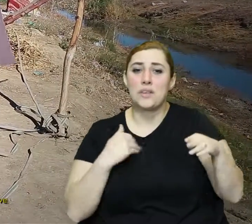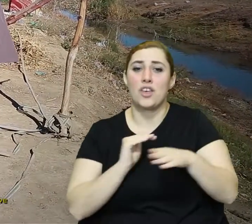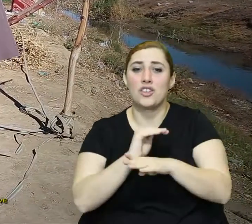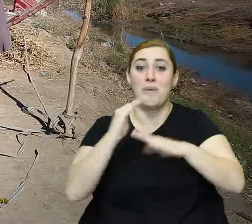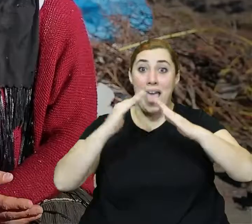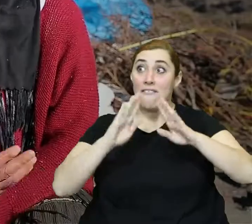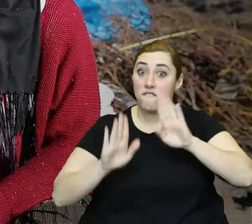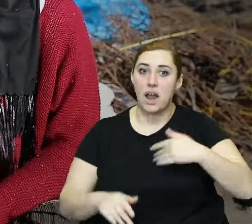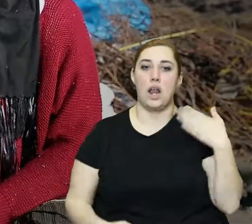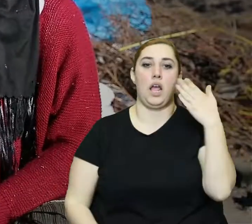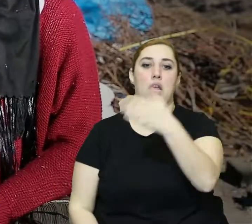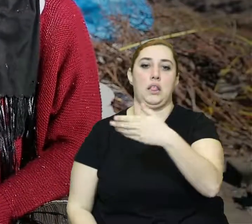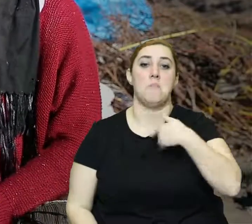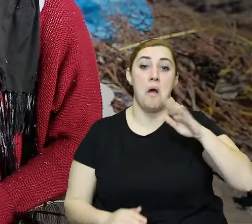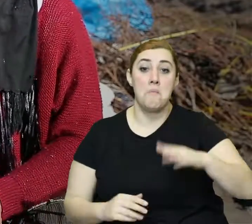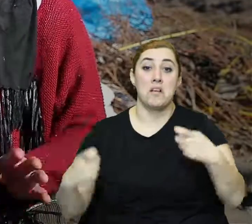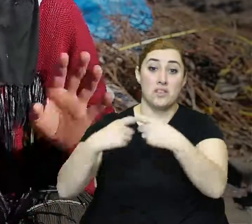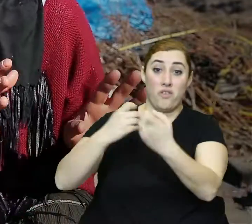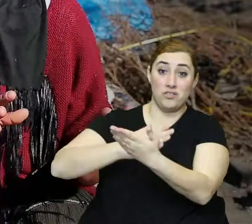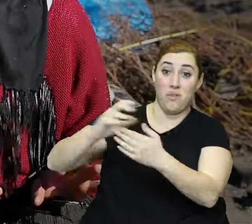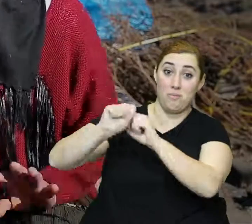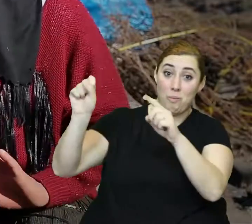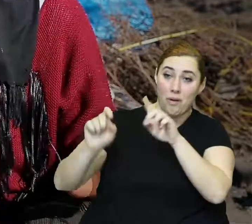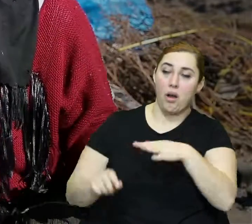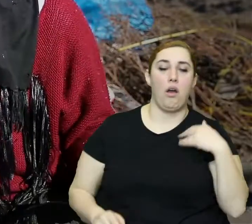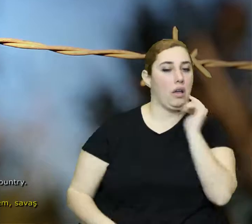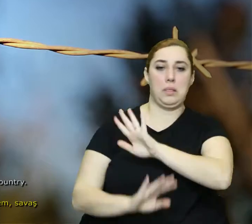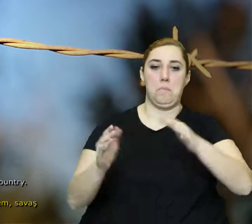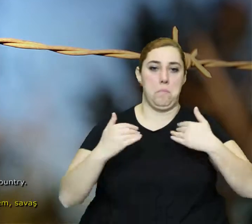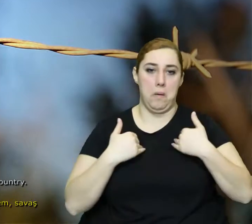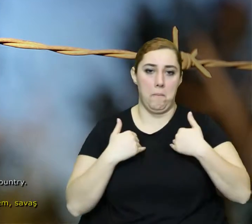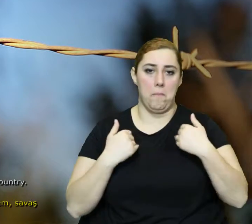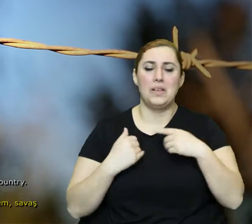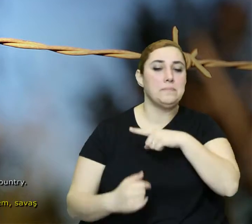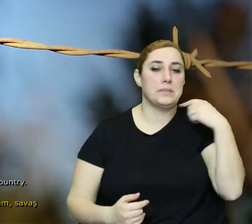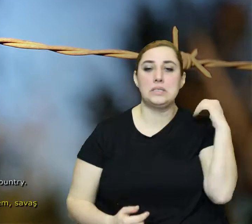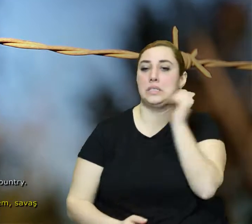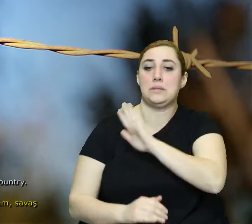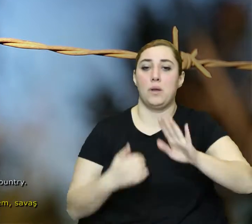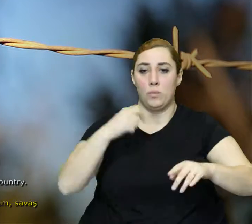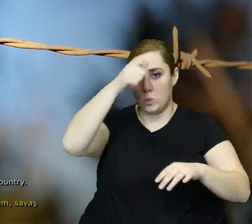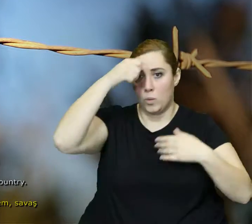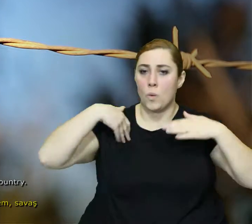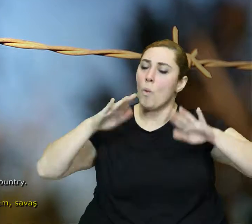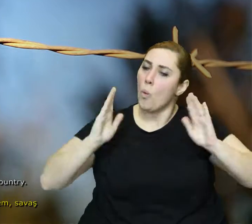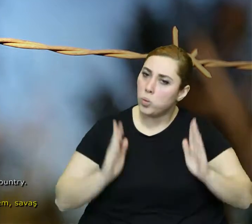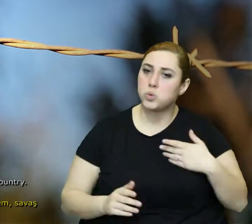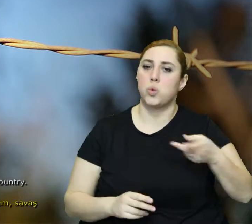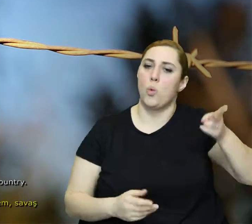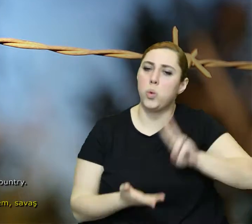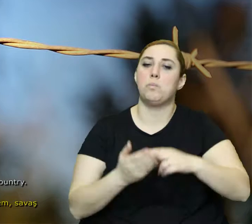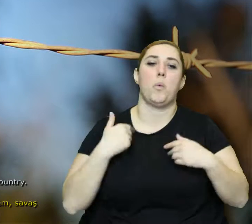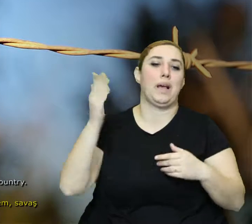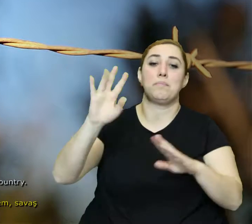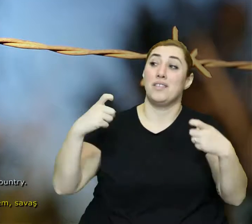bir yaşantım ve evim olursa dönerim. Ama hala savaş ve bombalar devam ederse dönmem. Hayatta dönmem